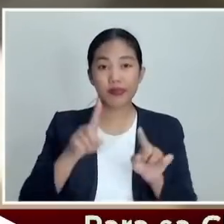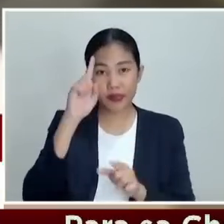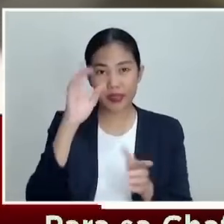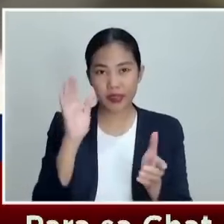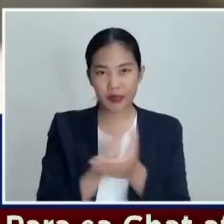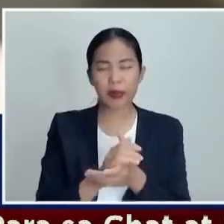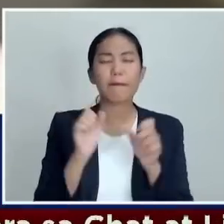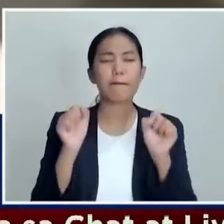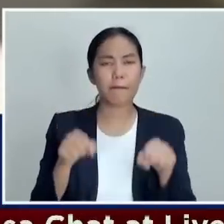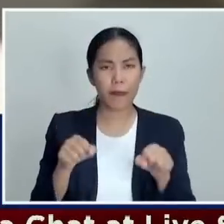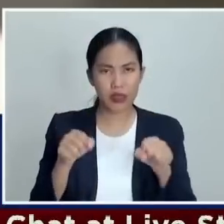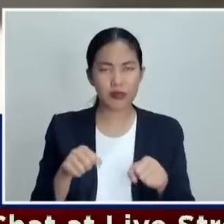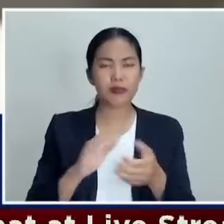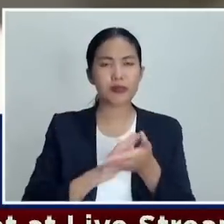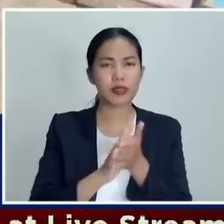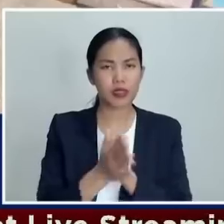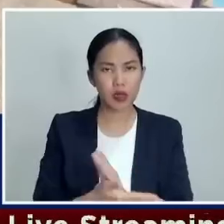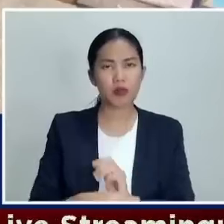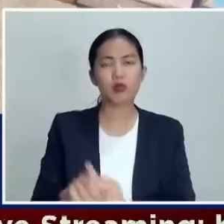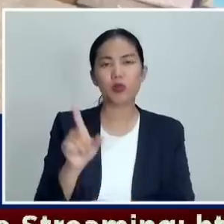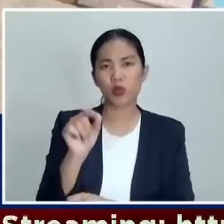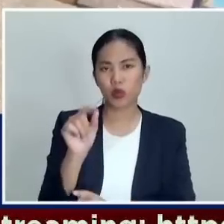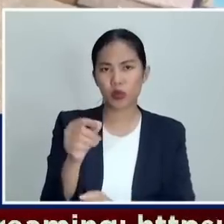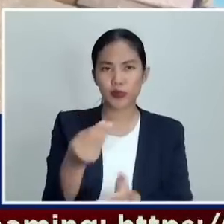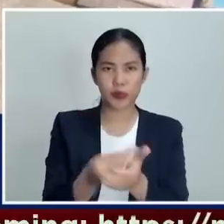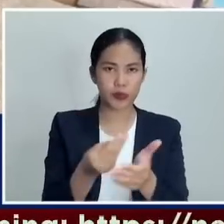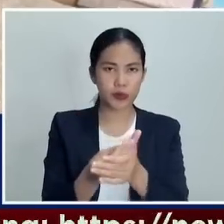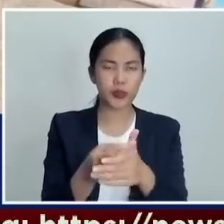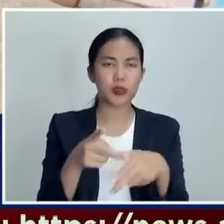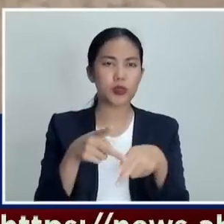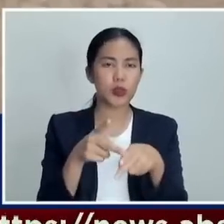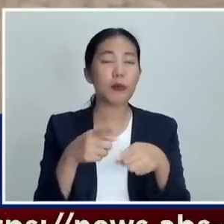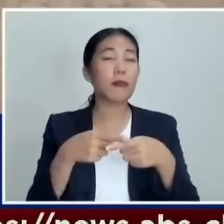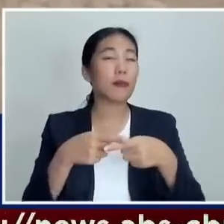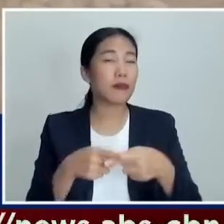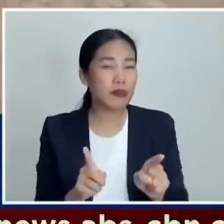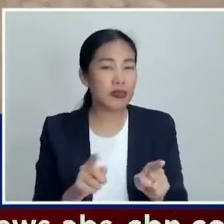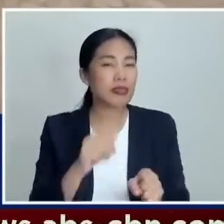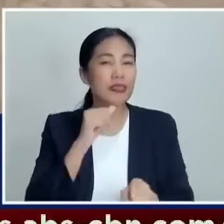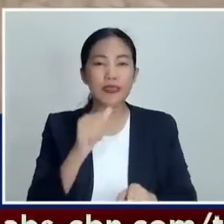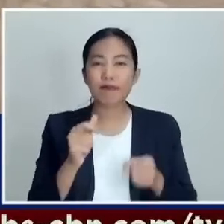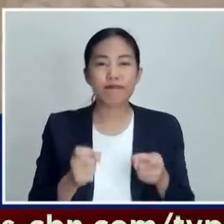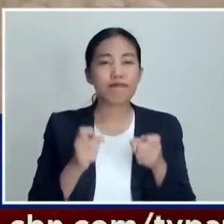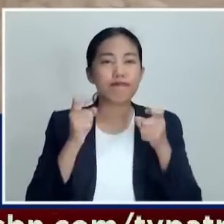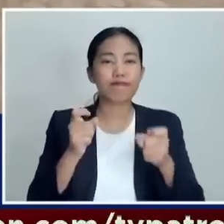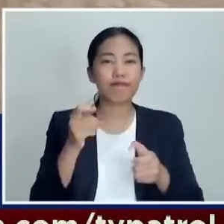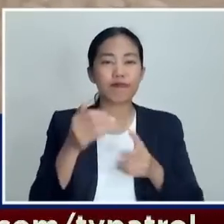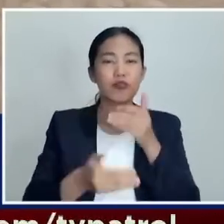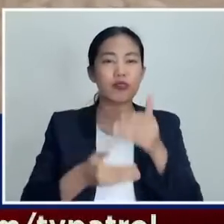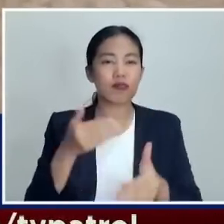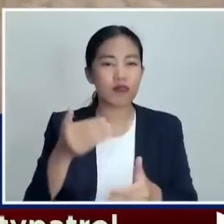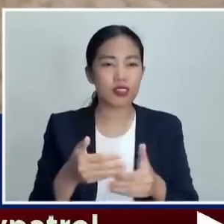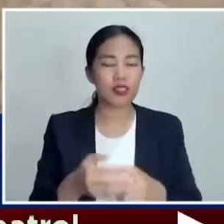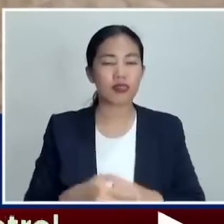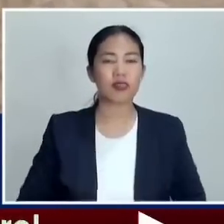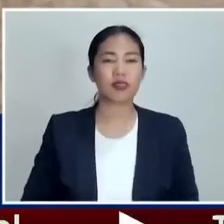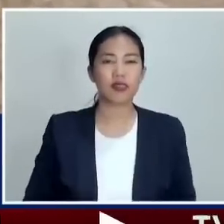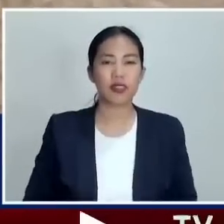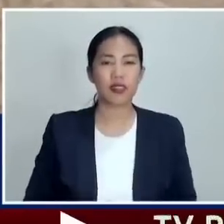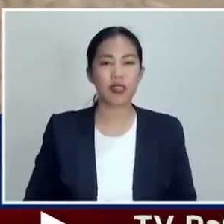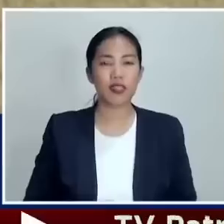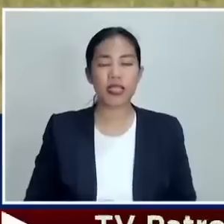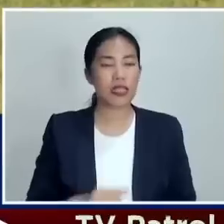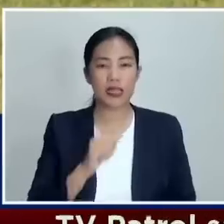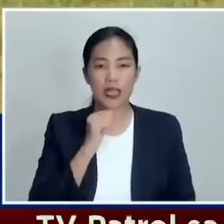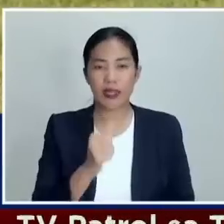ng bigas sa 20 pesos kada kilo, ngunit hindi magiging mabilis ang proseso at lalong hindi pa ngayong harvest